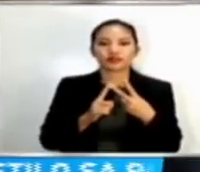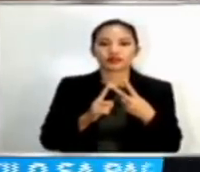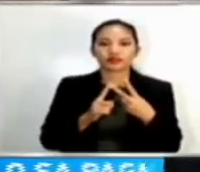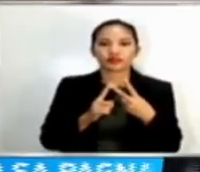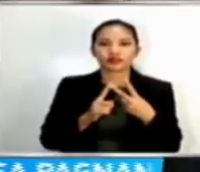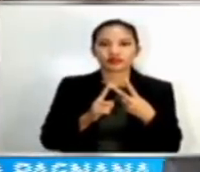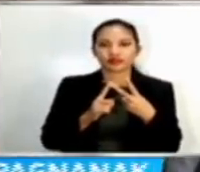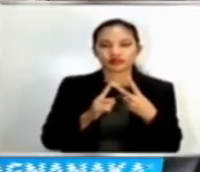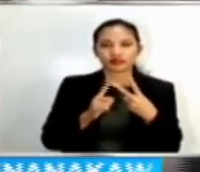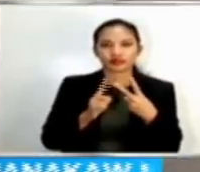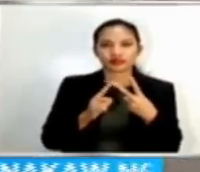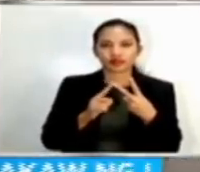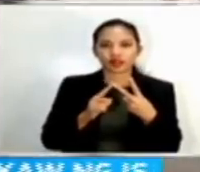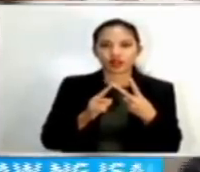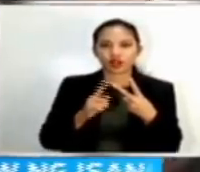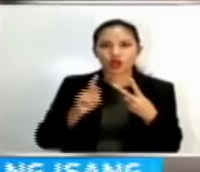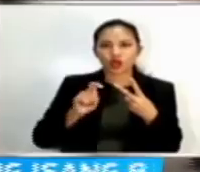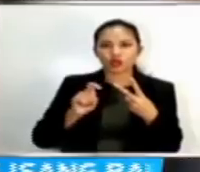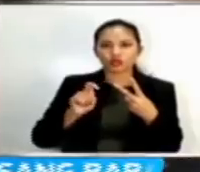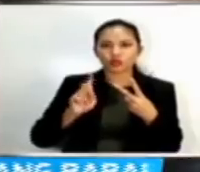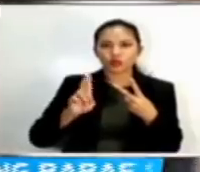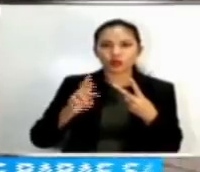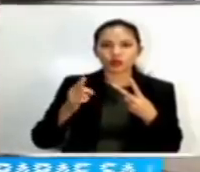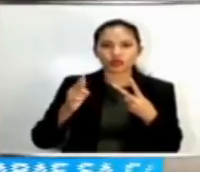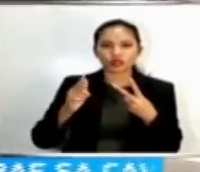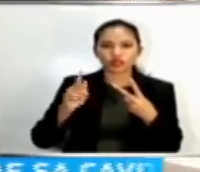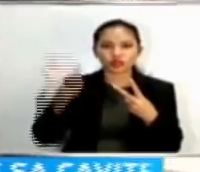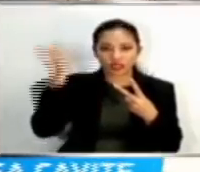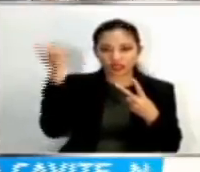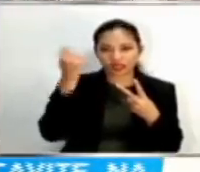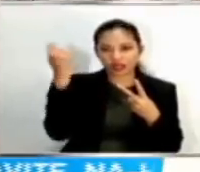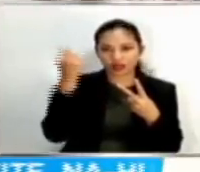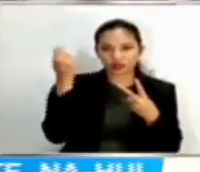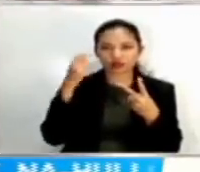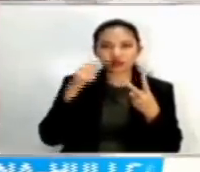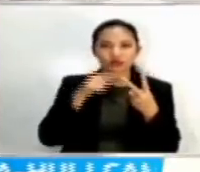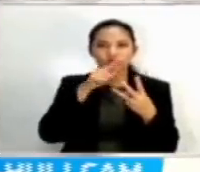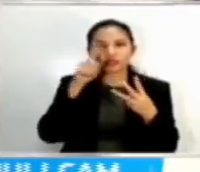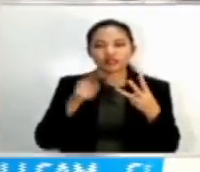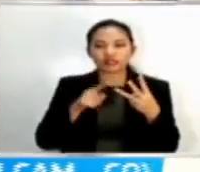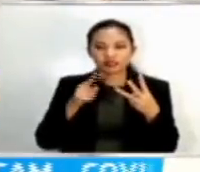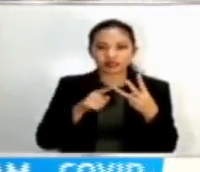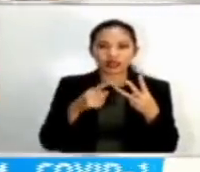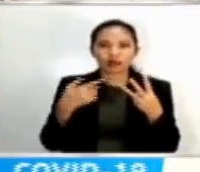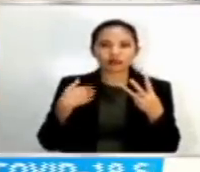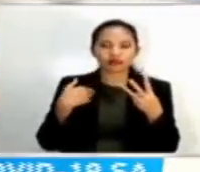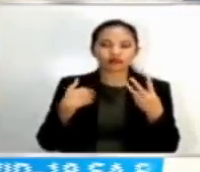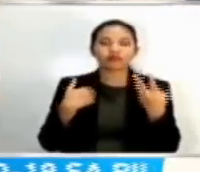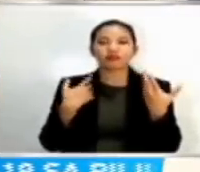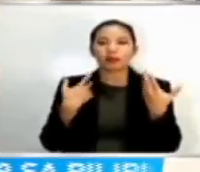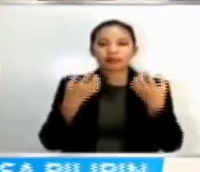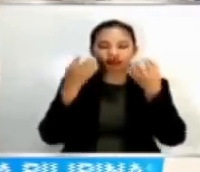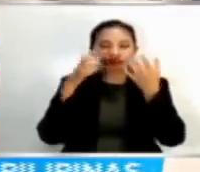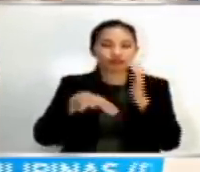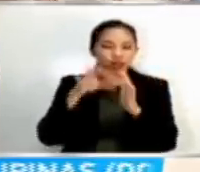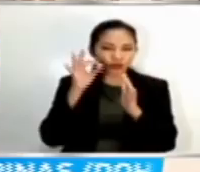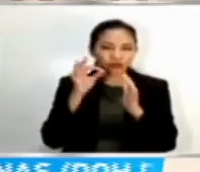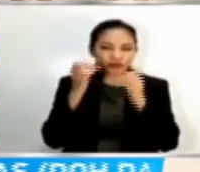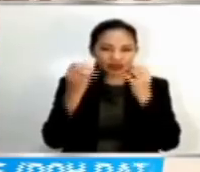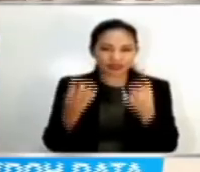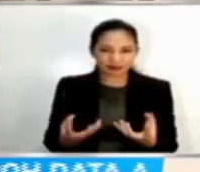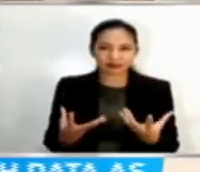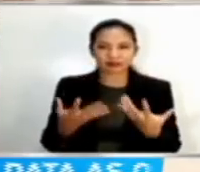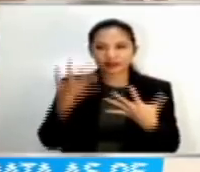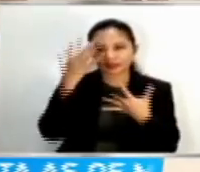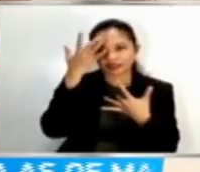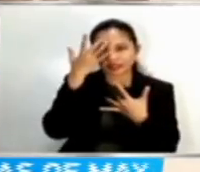sa Tuguegarao, tapos Cainta, Rizal, may mga mm-hmm. nakita tayong mga high risk. Sa kanila, ang goal natin,